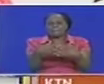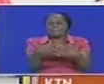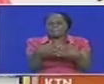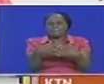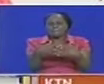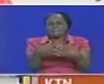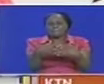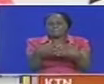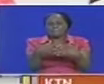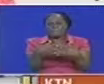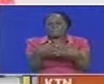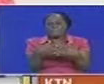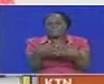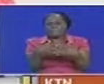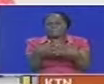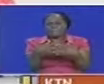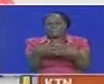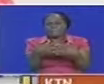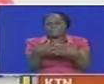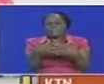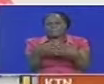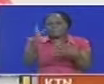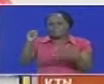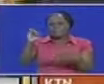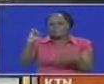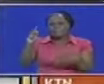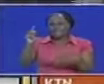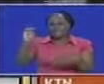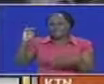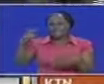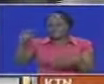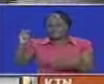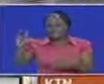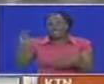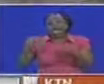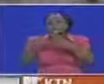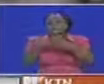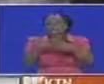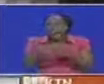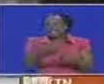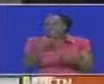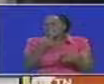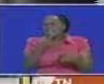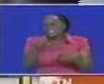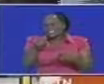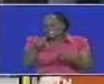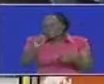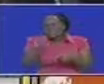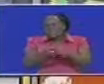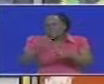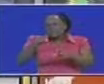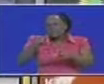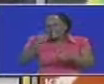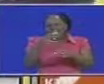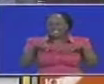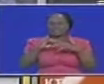Her Ladyship, Her Excellency, Michelle Obama. Lakini wanaume wa Kenya wanalichukulia vipi swala hili?